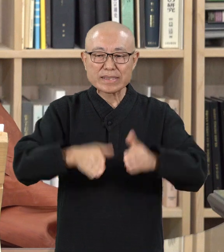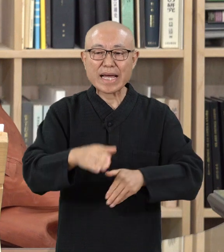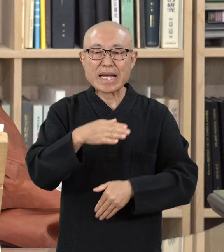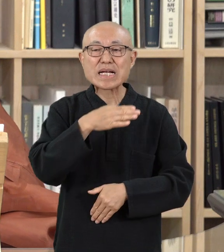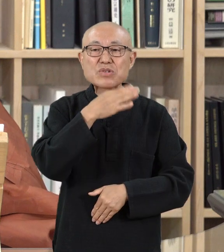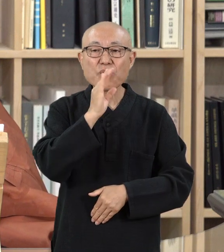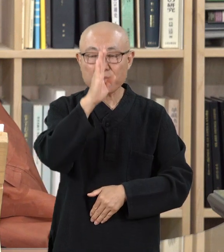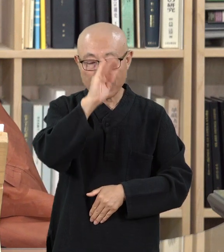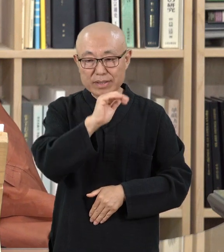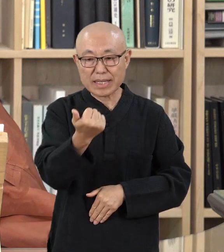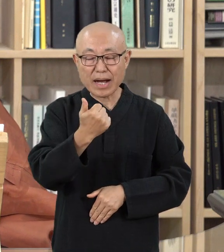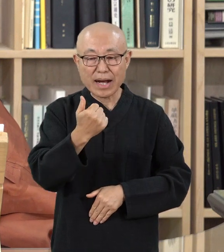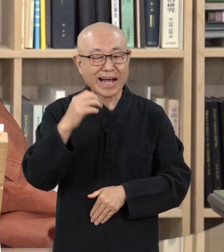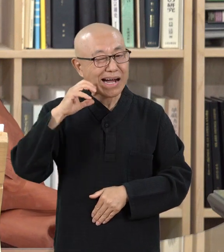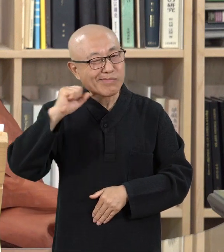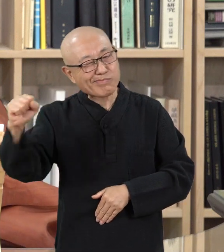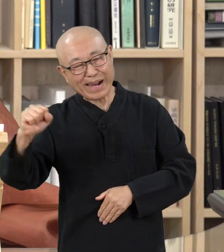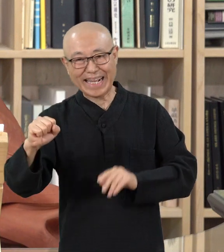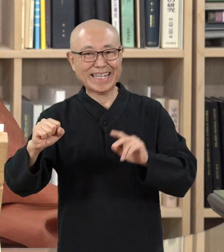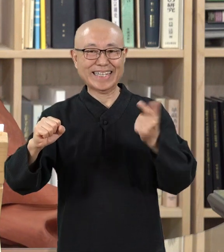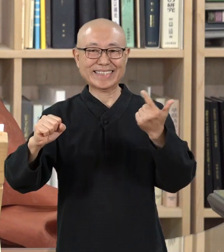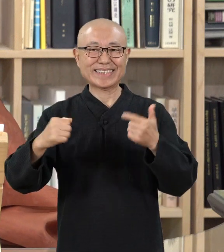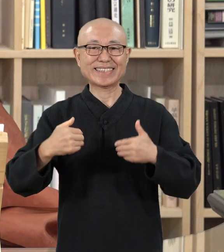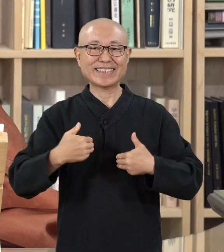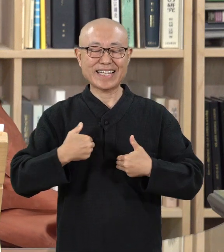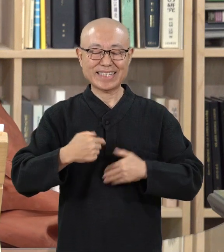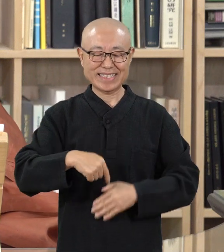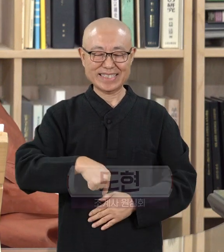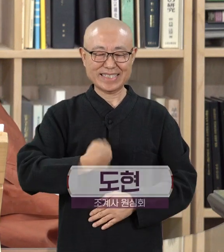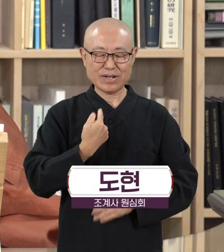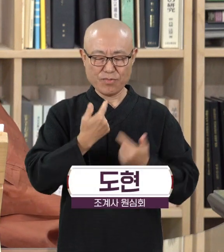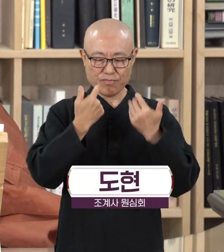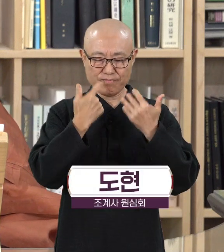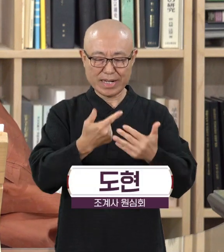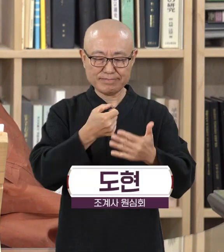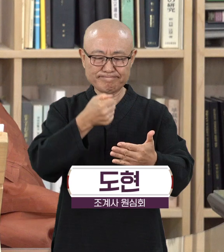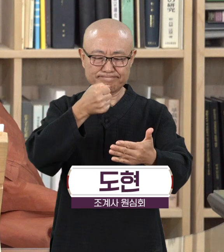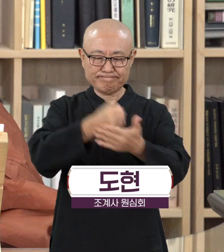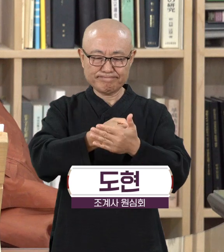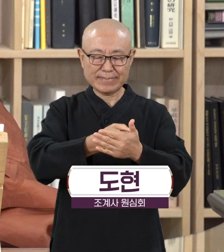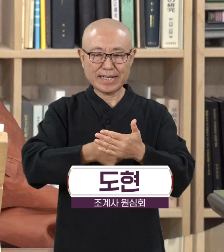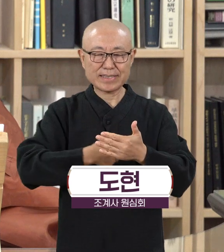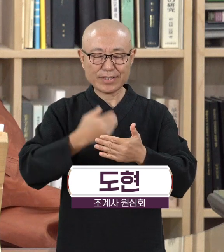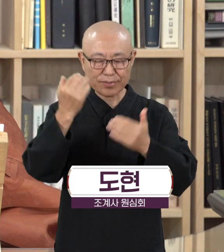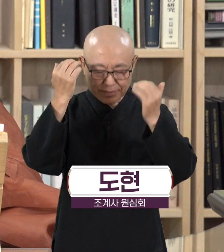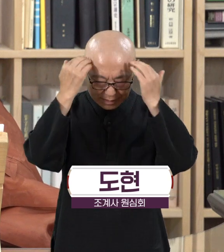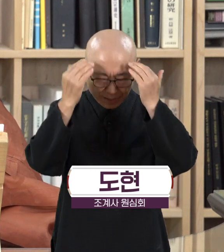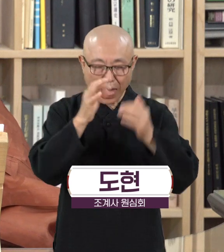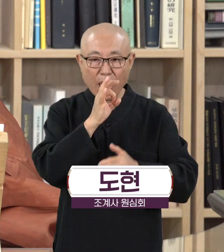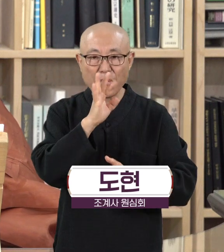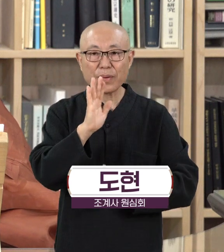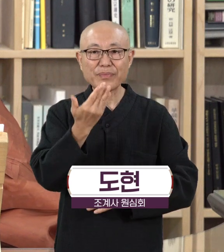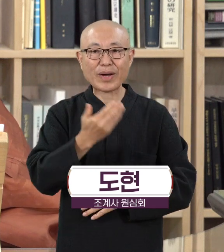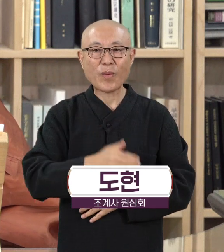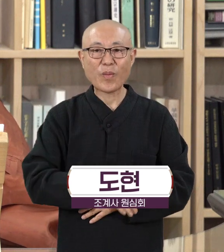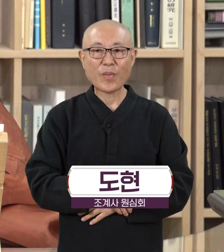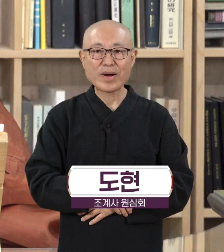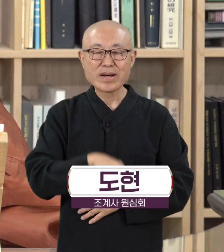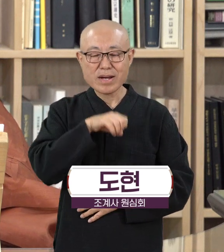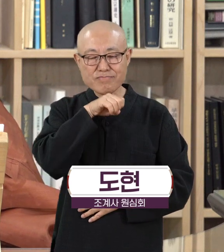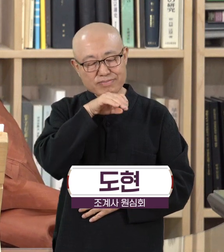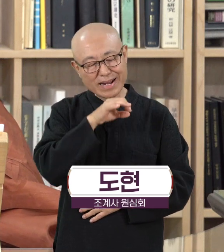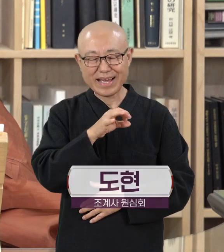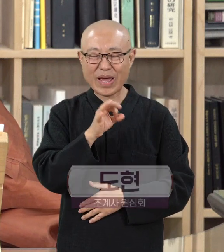생로병사에 휘둘리지 않는 나 자신을 딱 확립하면 괴로움도 없어지고 뭐